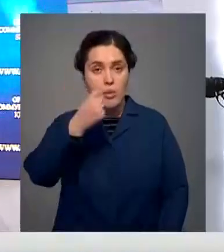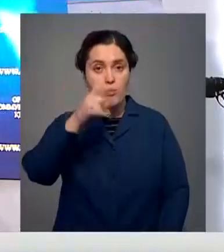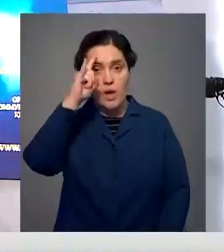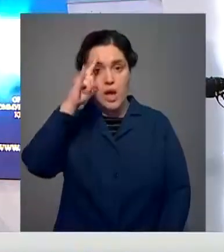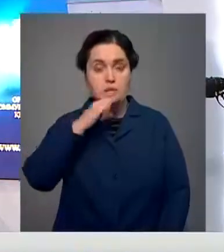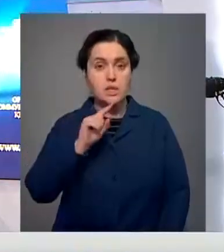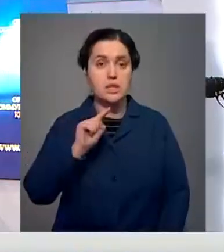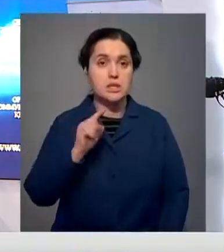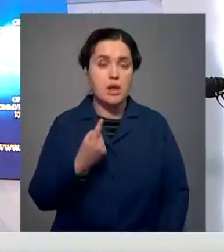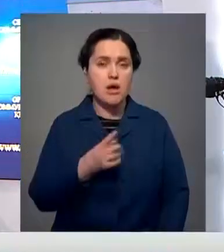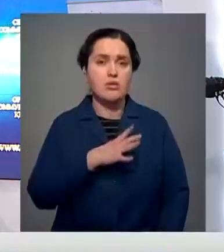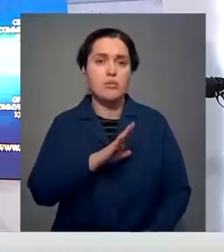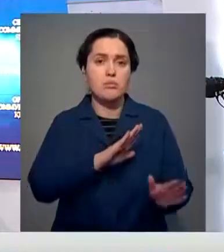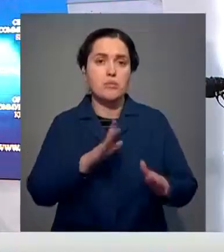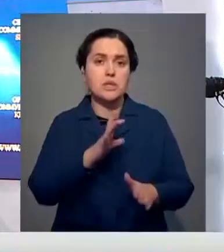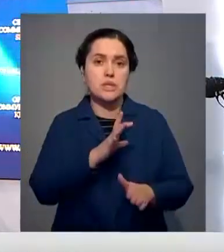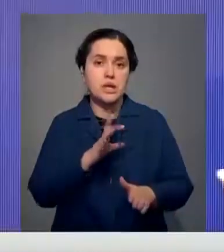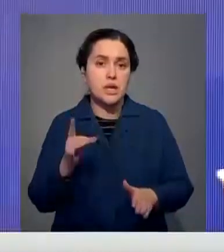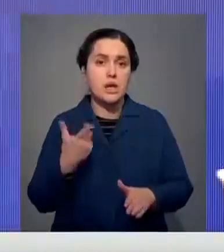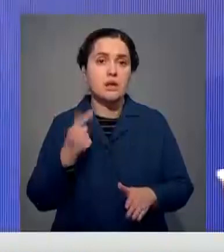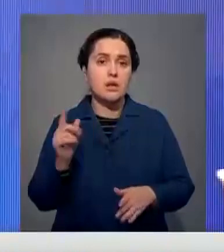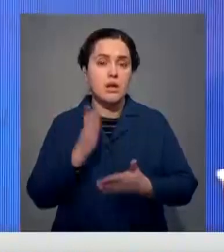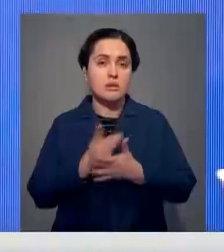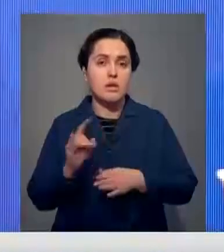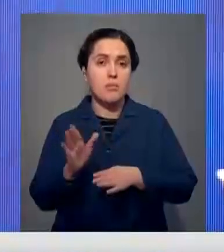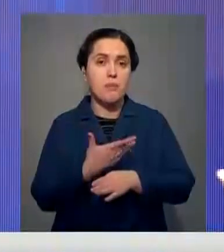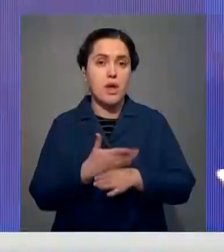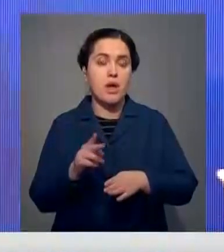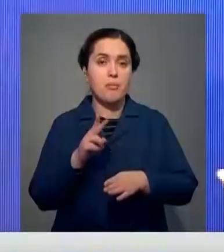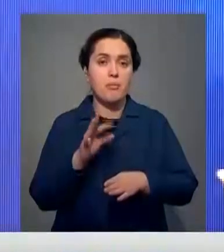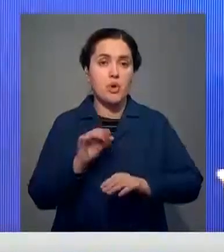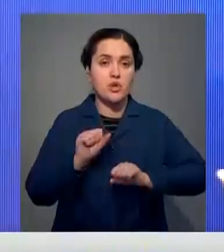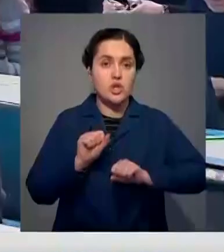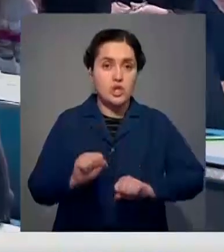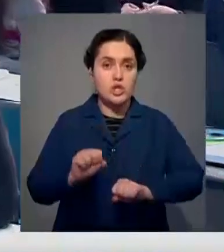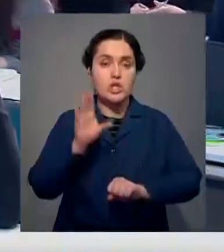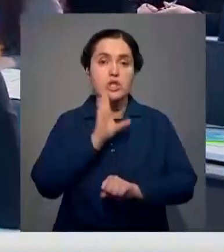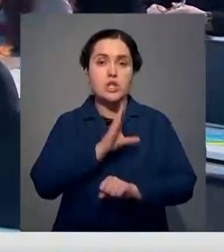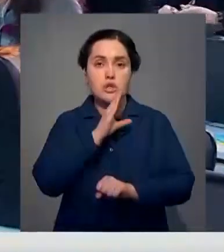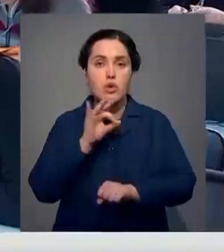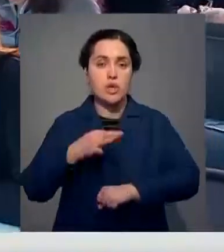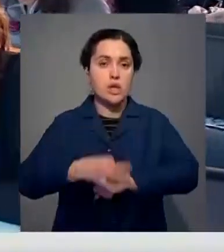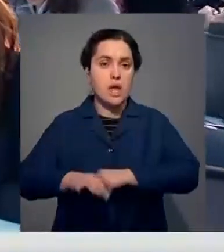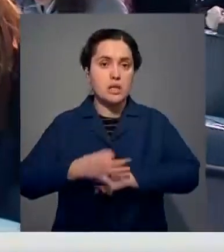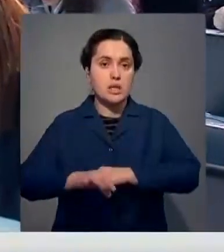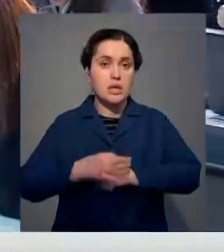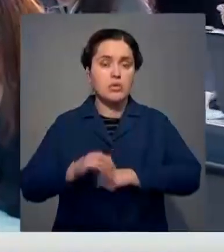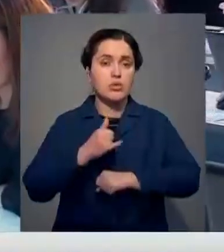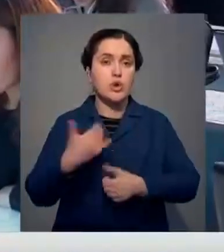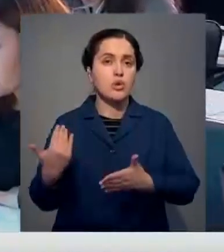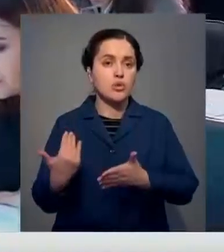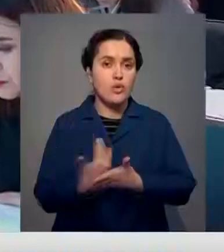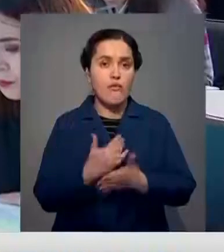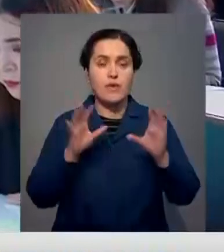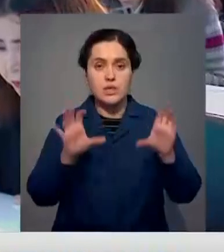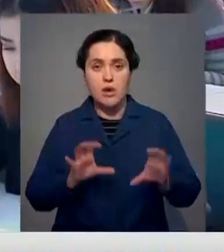что Казахстан – единственное государство в постсоветском пространстве, где действует подразделение по защите женщин от насилия. В стране